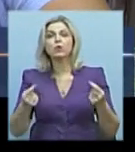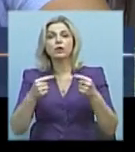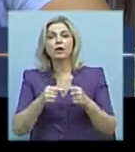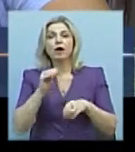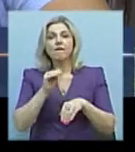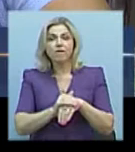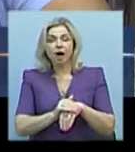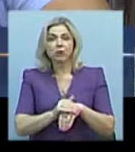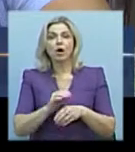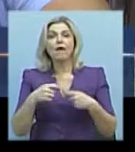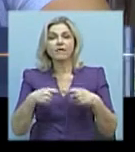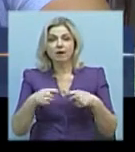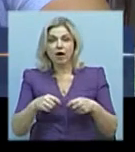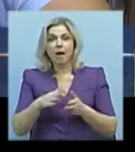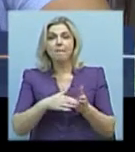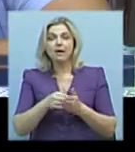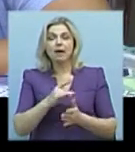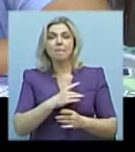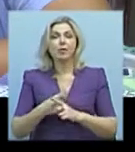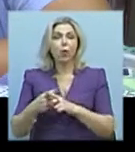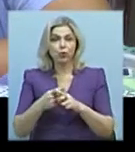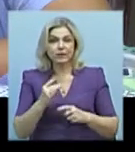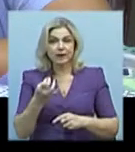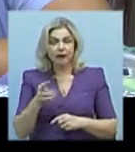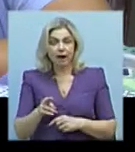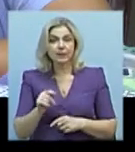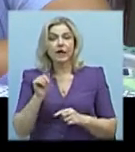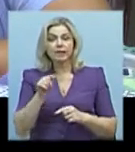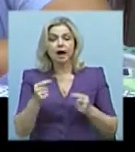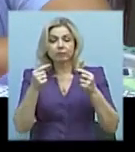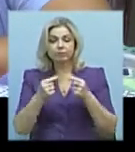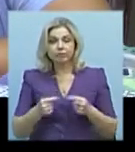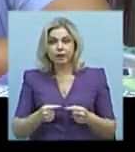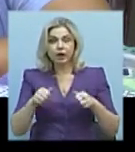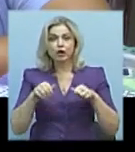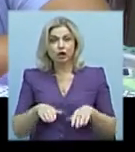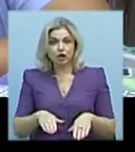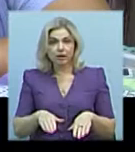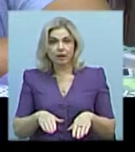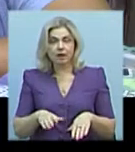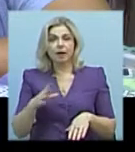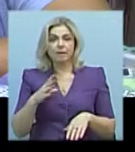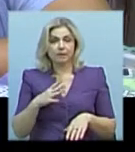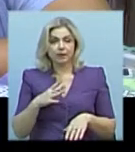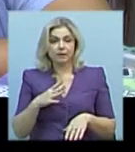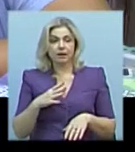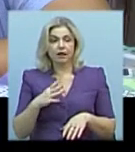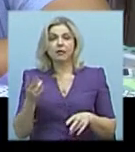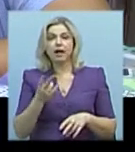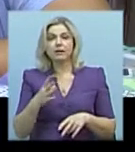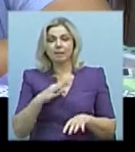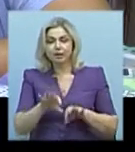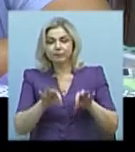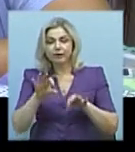фактів реалізації масла білоруського. Та у відповідності до прийнятого рішення було провести відбір